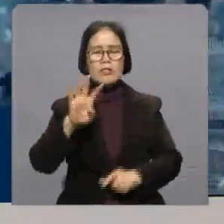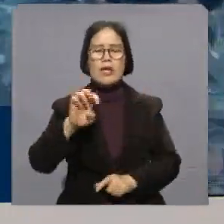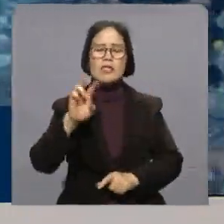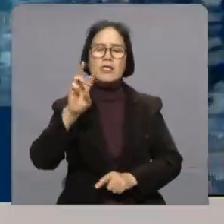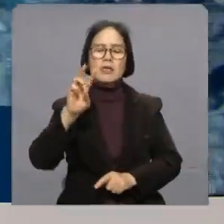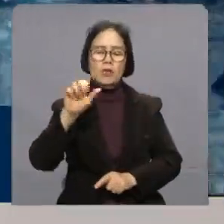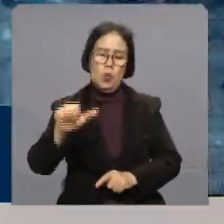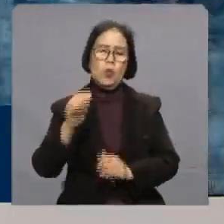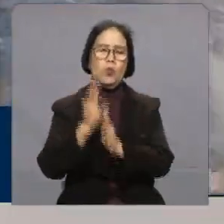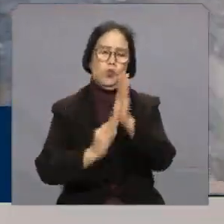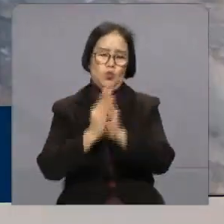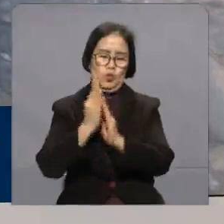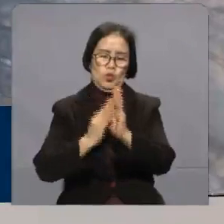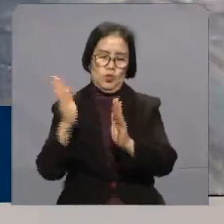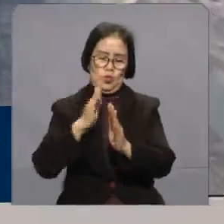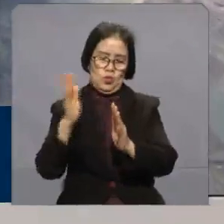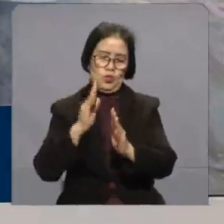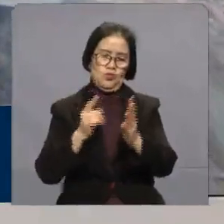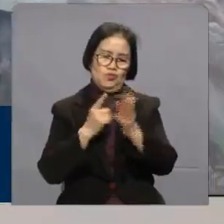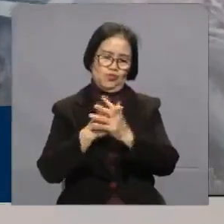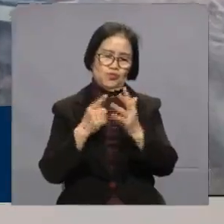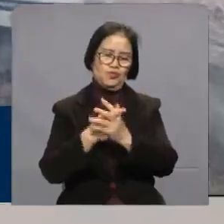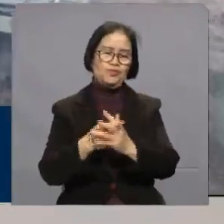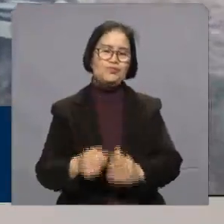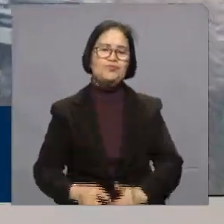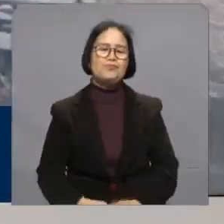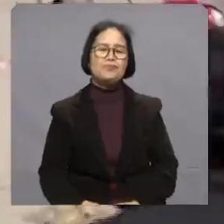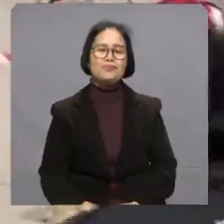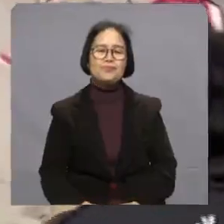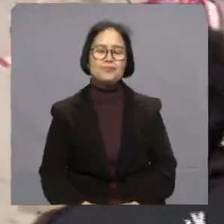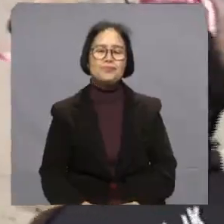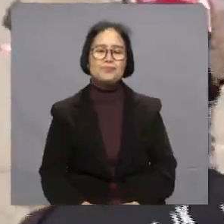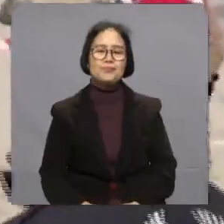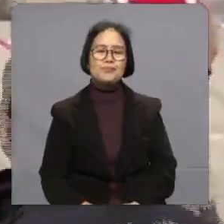달하는 것으로 추정했습니다. 황다인 기자입니다.